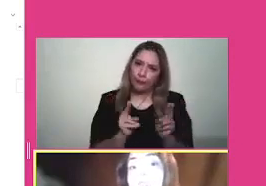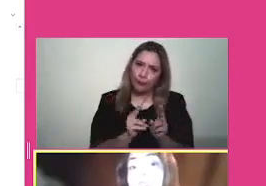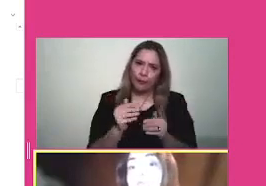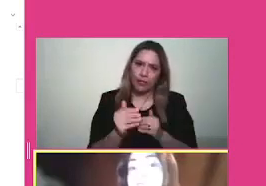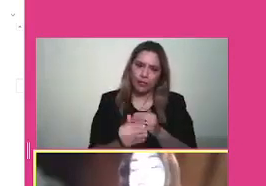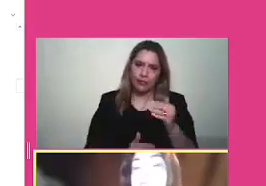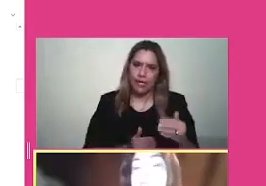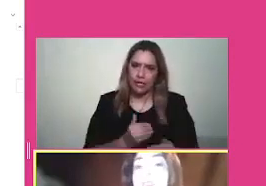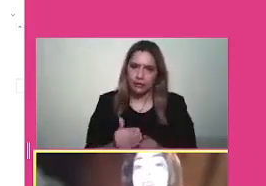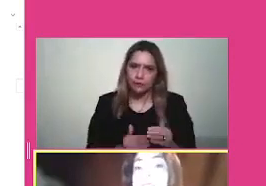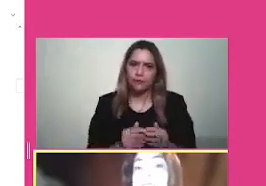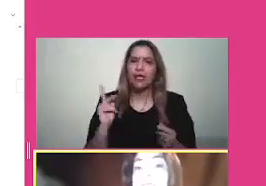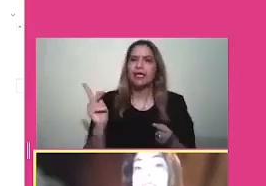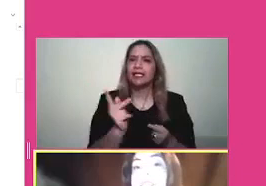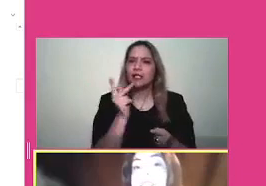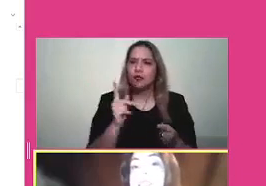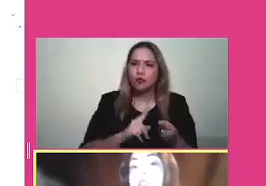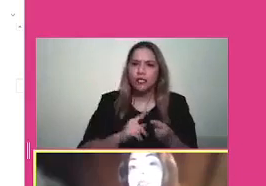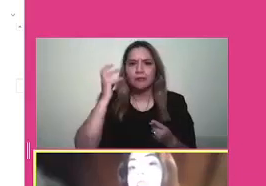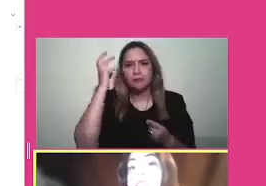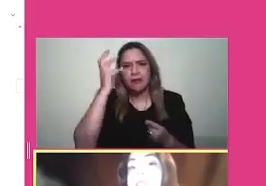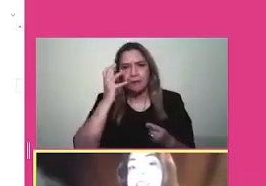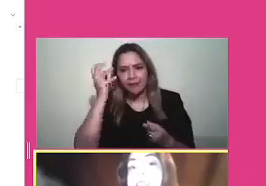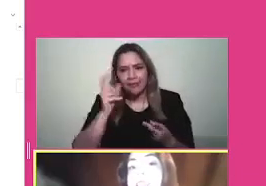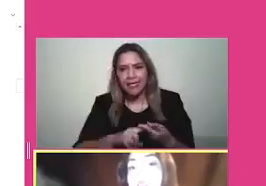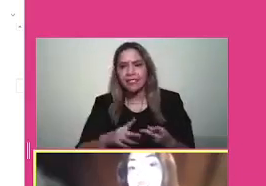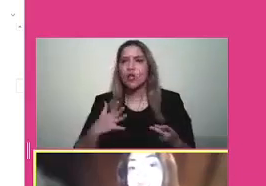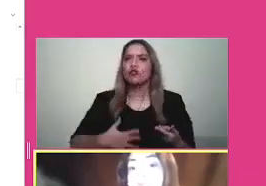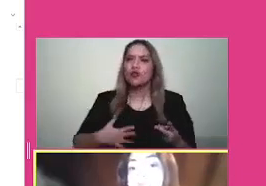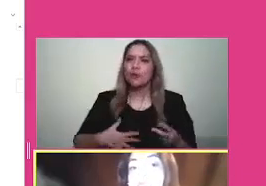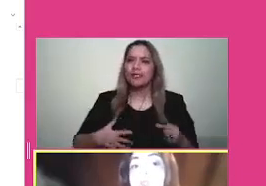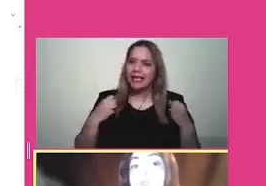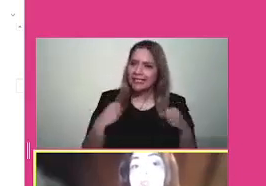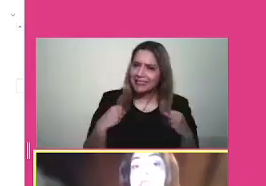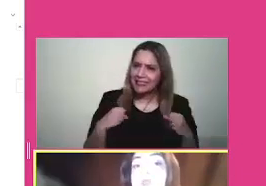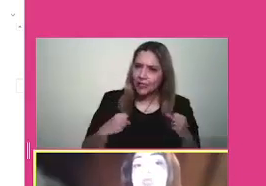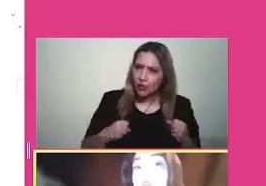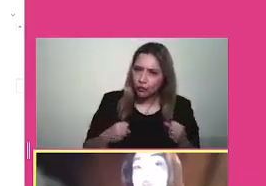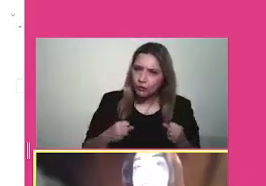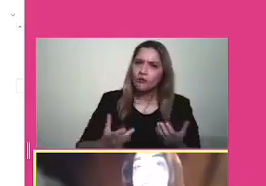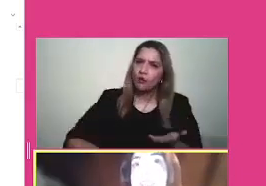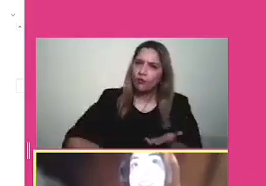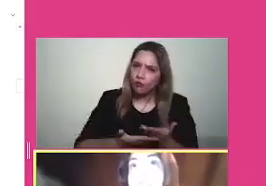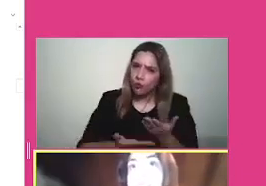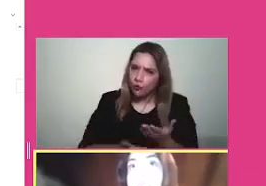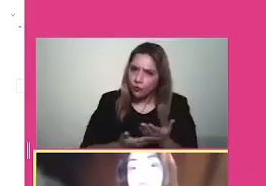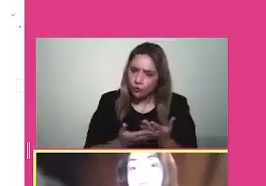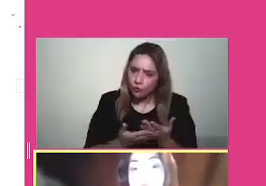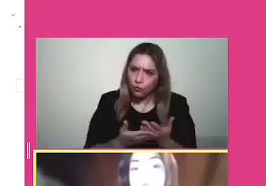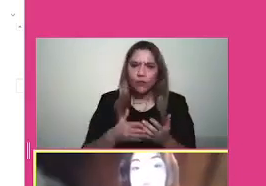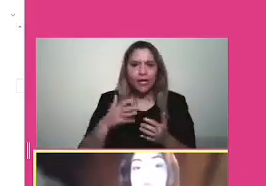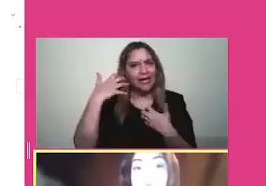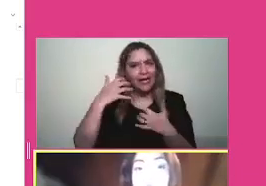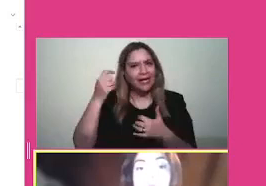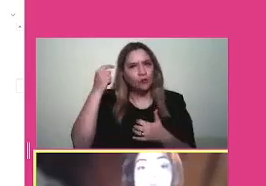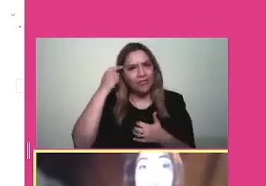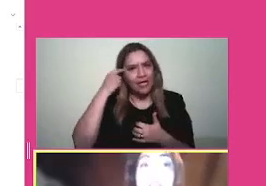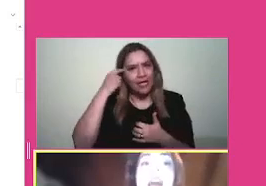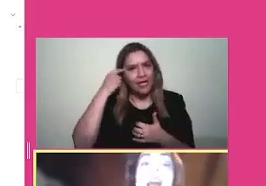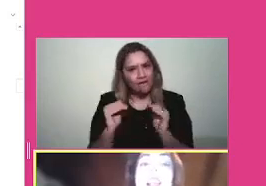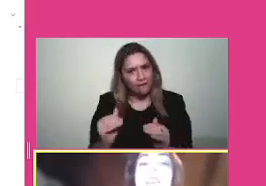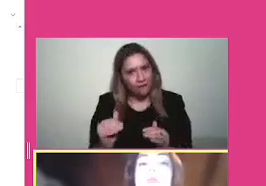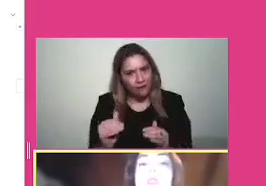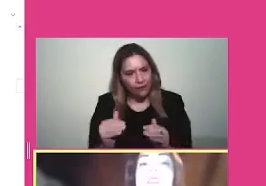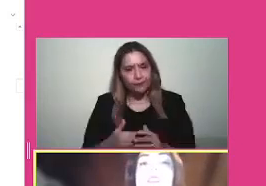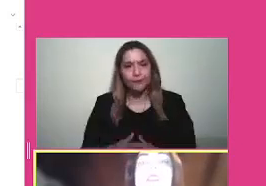έχουν κοινωνικές, πνευματικές έτσι, και σωματικές δραστηριότητες, οι οποίες βοηθούν στη διατήρηση των γνωστικών λειτουργιών,